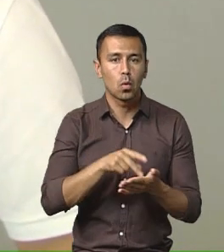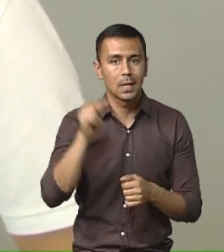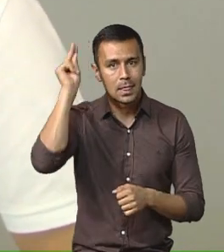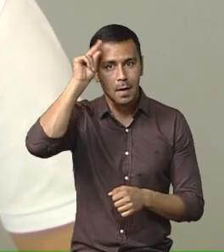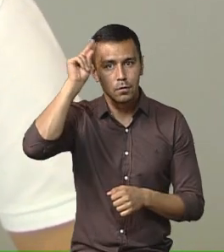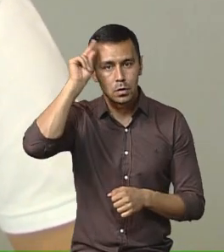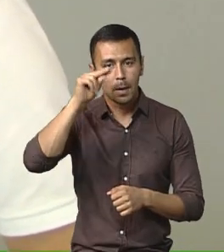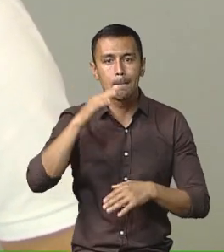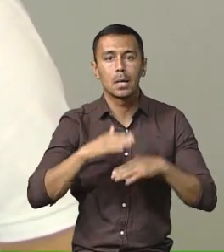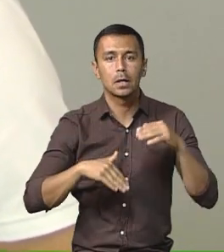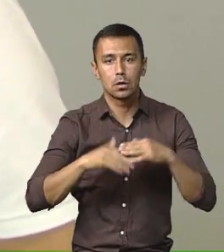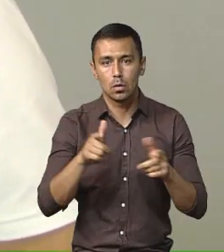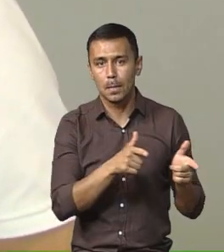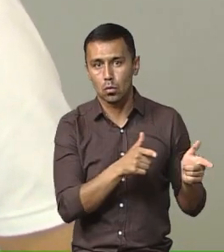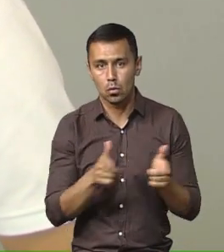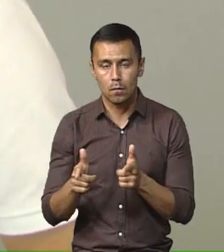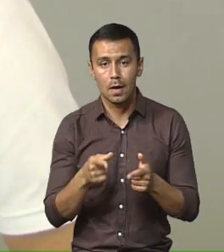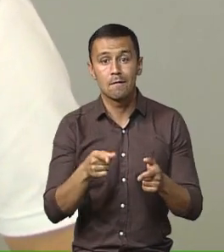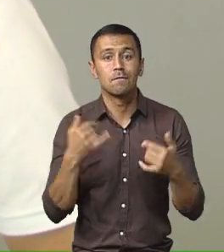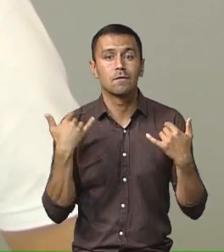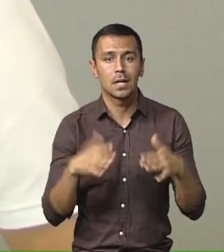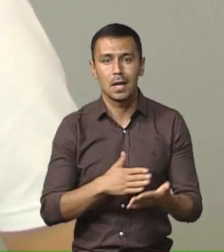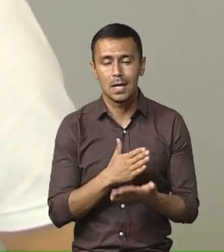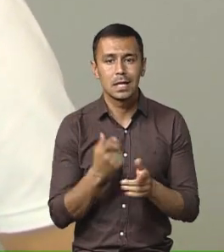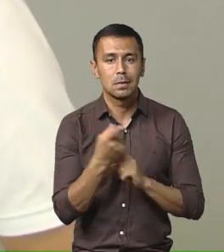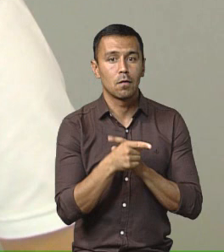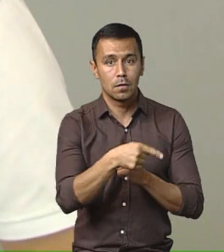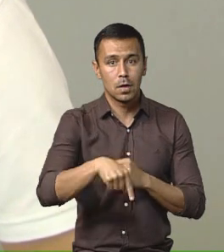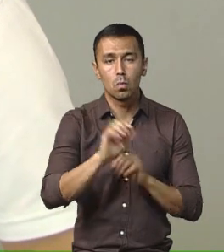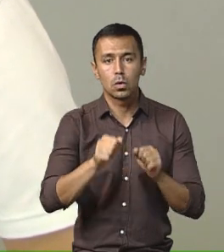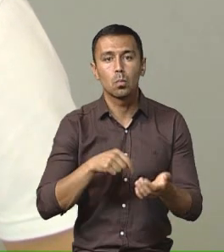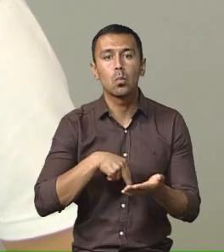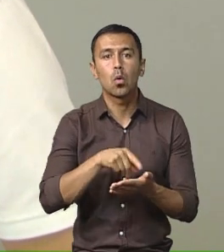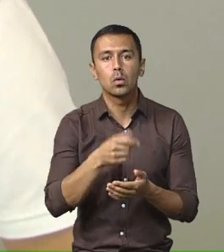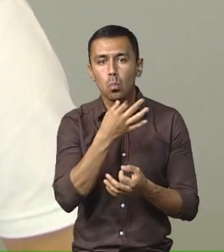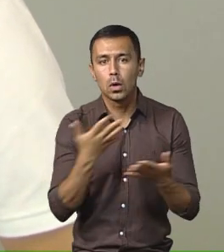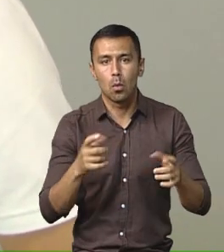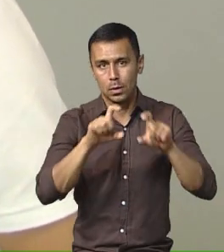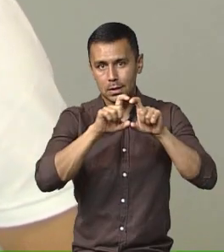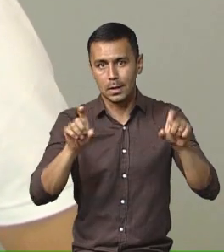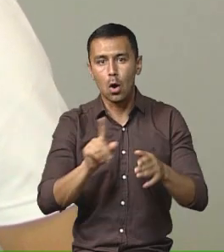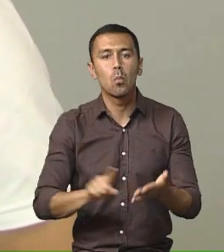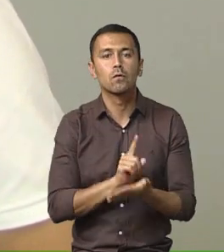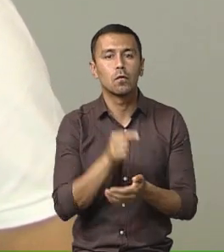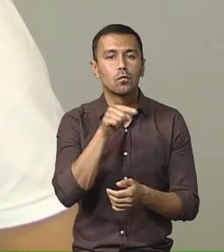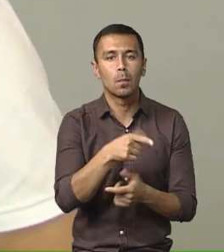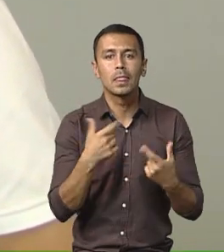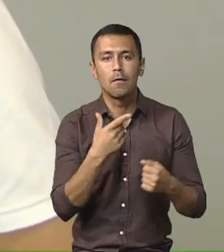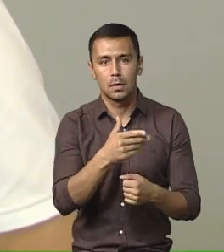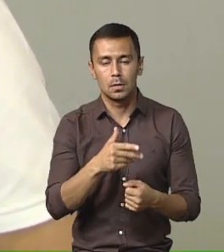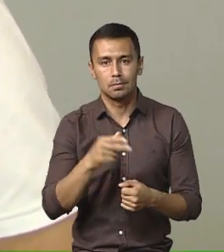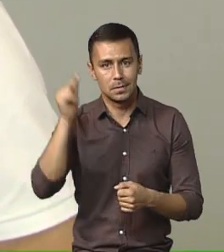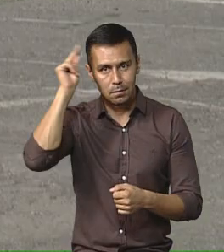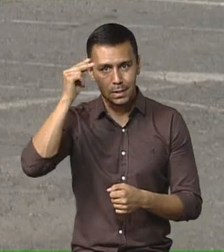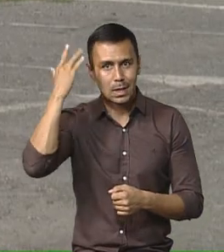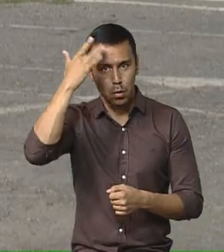навчання практичної підготовки, і вже є зміни, що вони вже можуть проходити в будь-якому закладі, не обов'язково в тому, в якому вони проходили